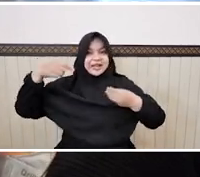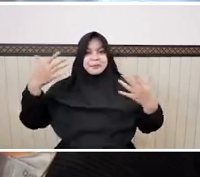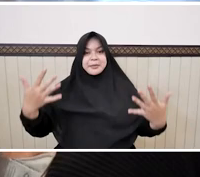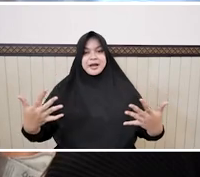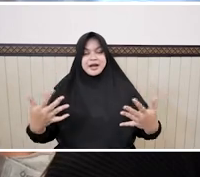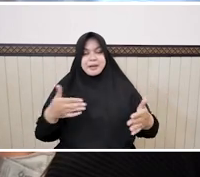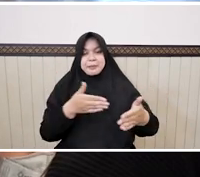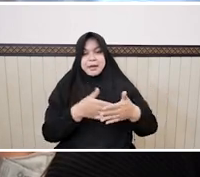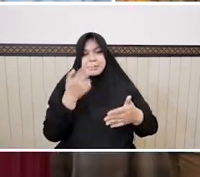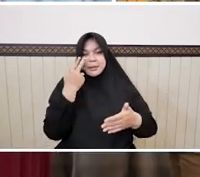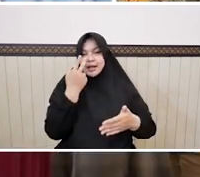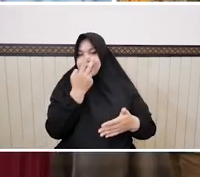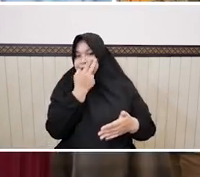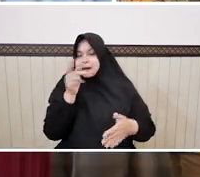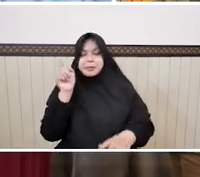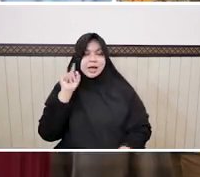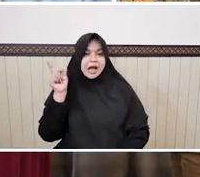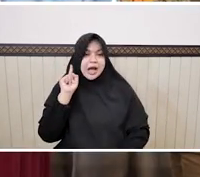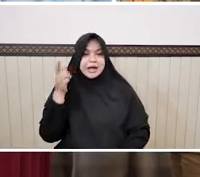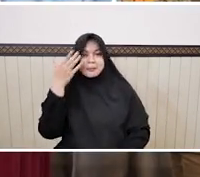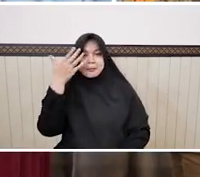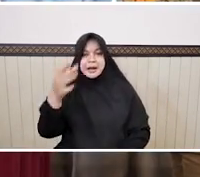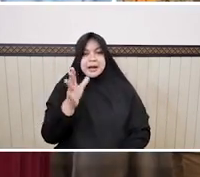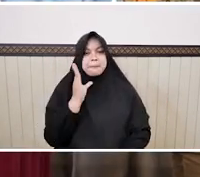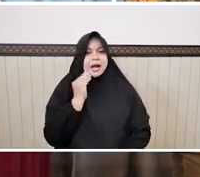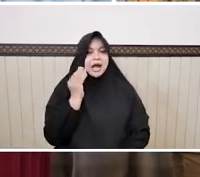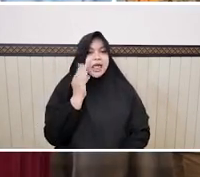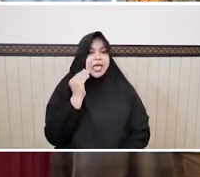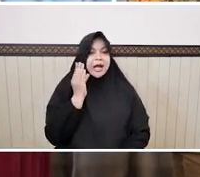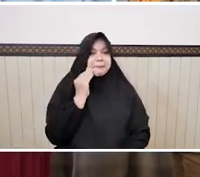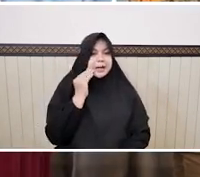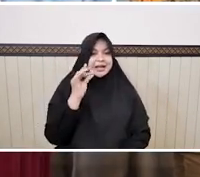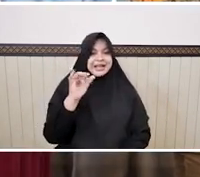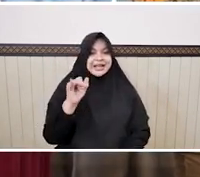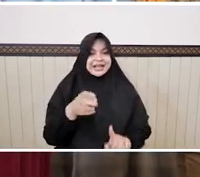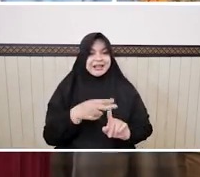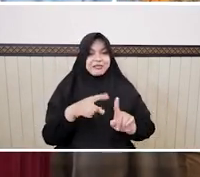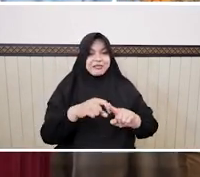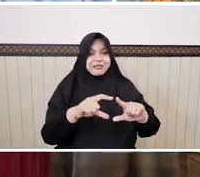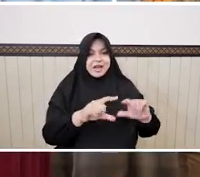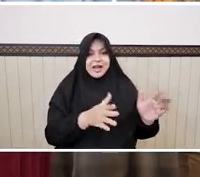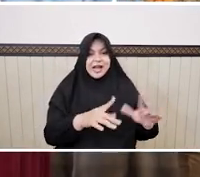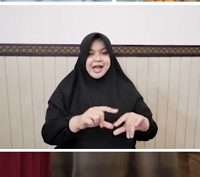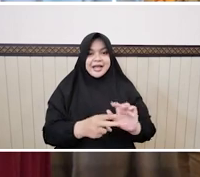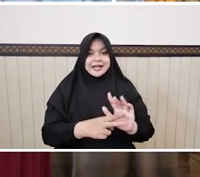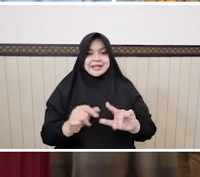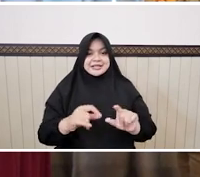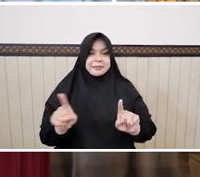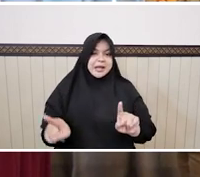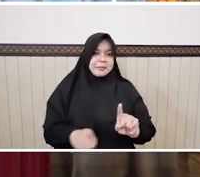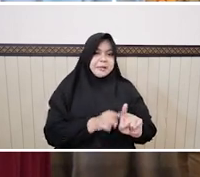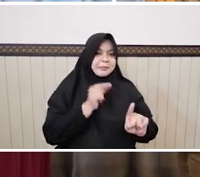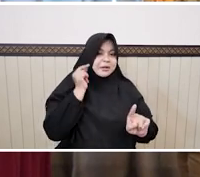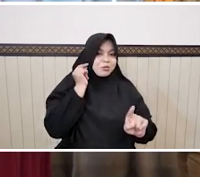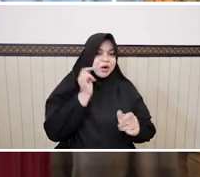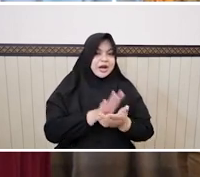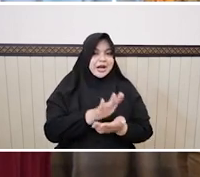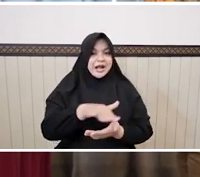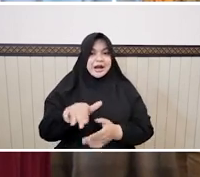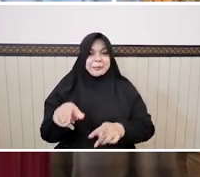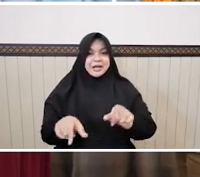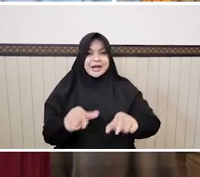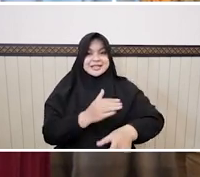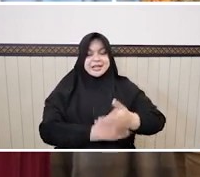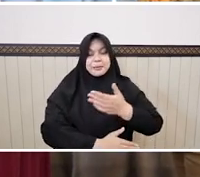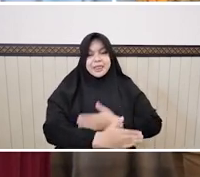mana nih Mbak Lisa pengalaman Balisa dan Deep Kanisa ketika mendampingi kawan-kawan perempuan dan anak penyandang disabilitas misalkan yang